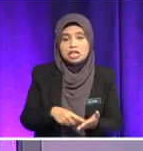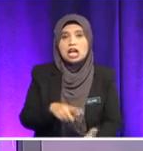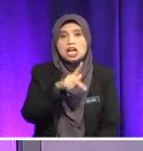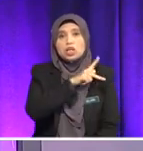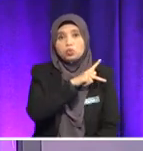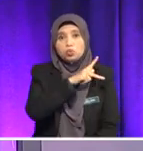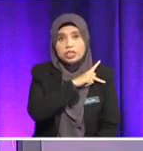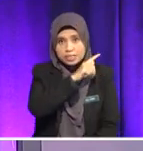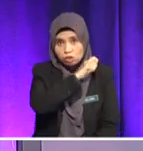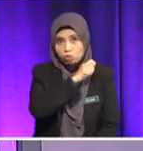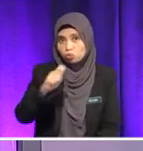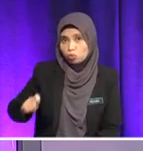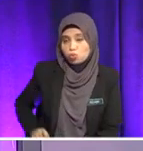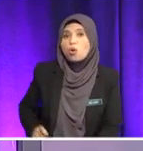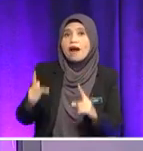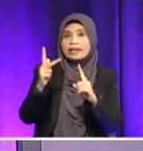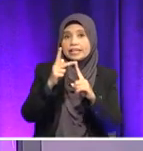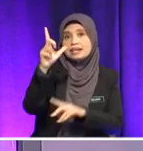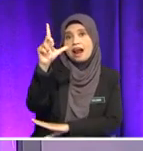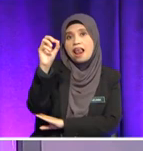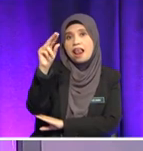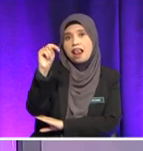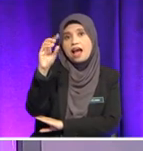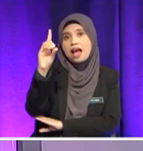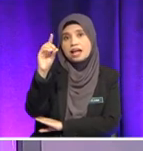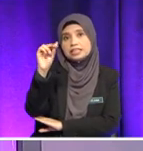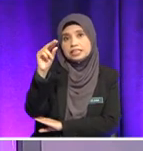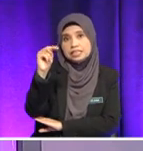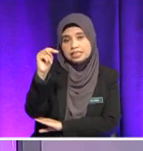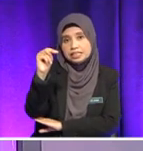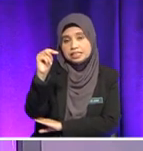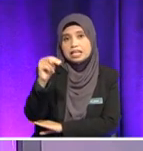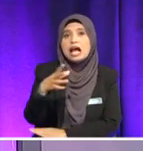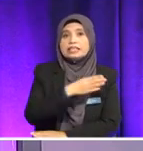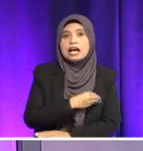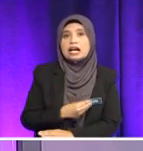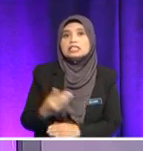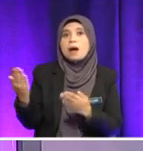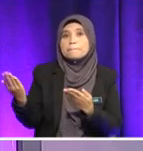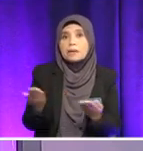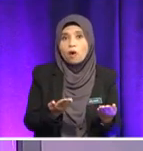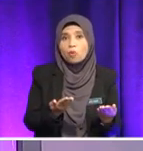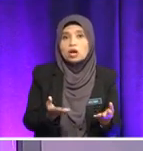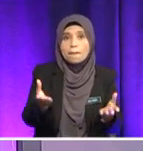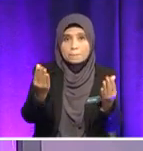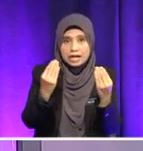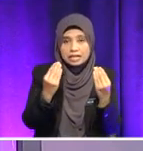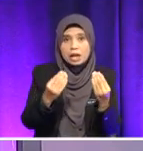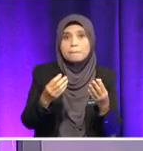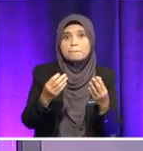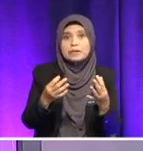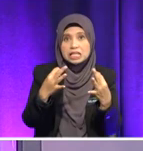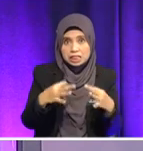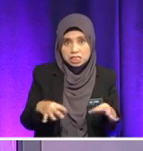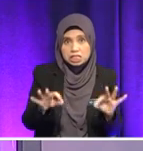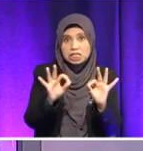tungku Abdurrahman Ke London berunding bawa balik British benarkan kita merdeka oke tapi